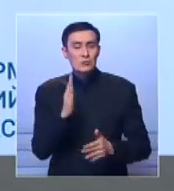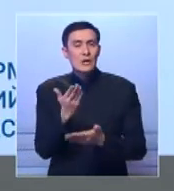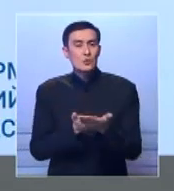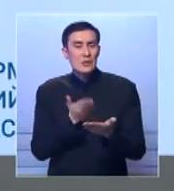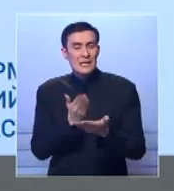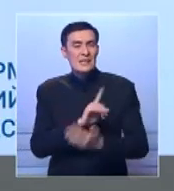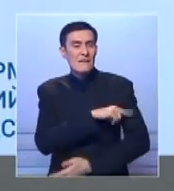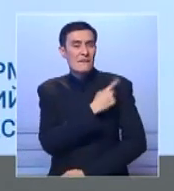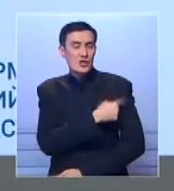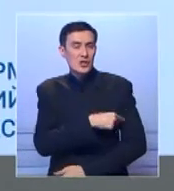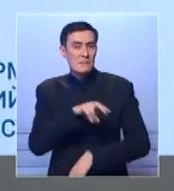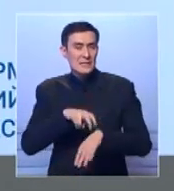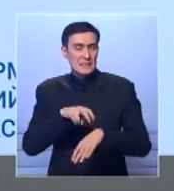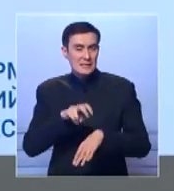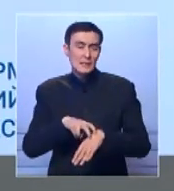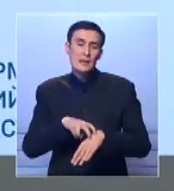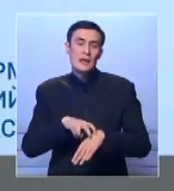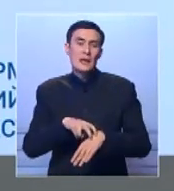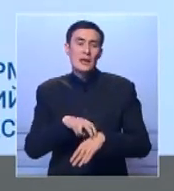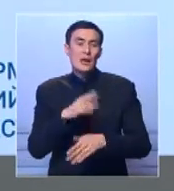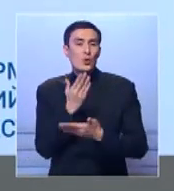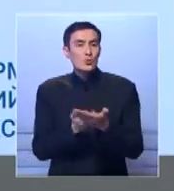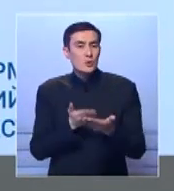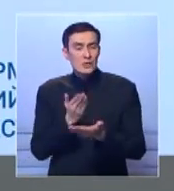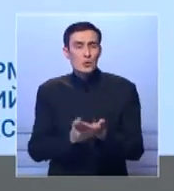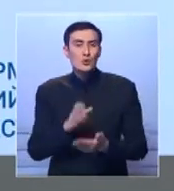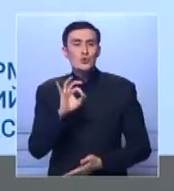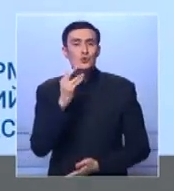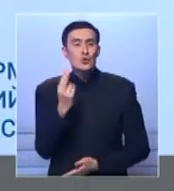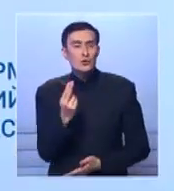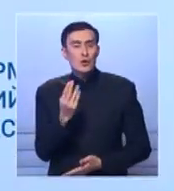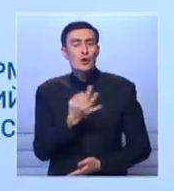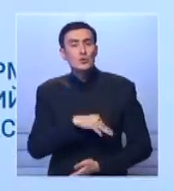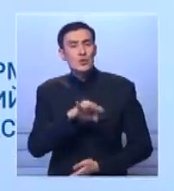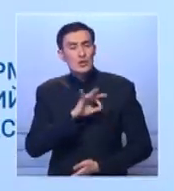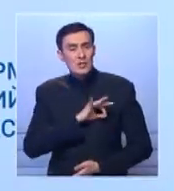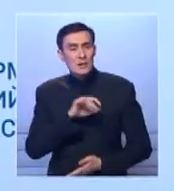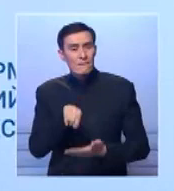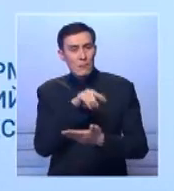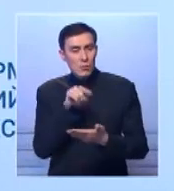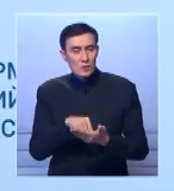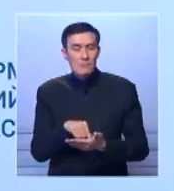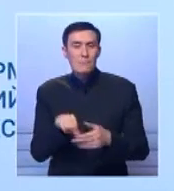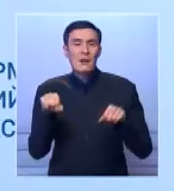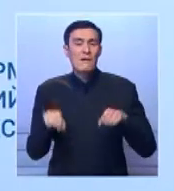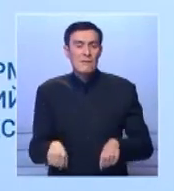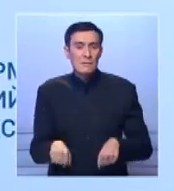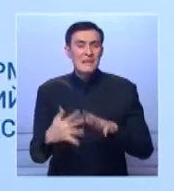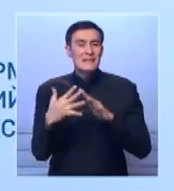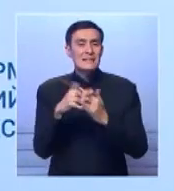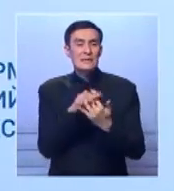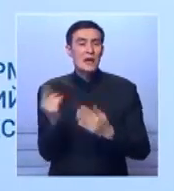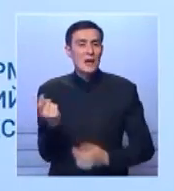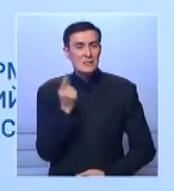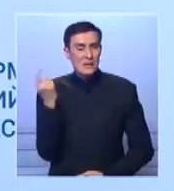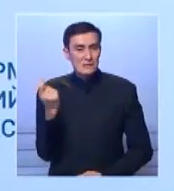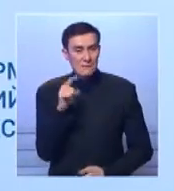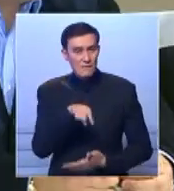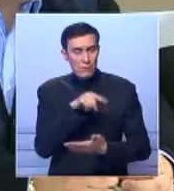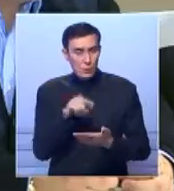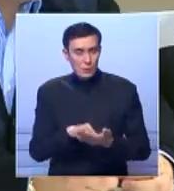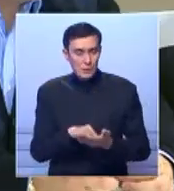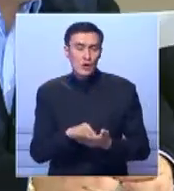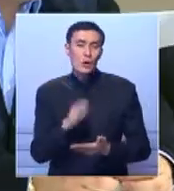медицинских специалистов, консультации по социальным, юридическим, правовым, сельскохозяйственным